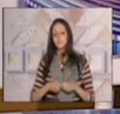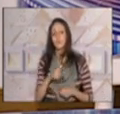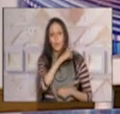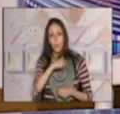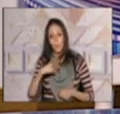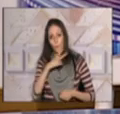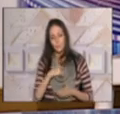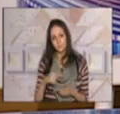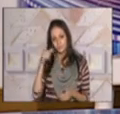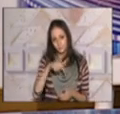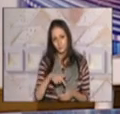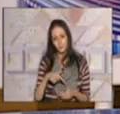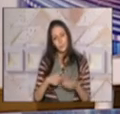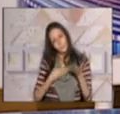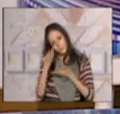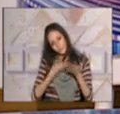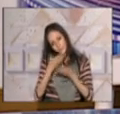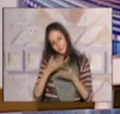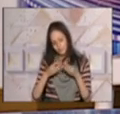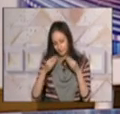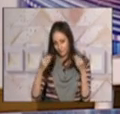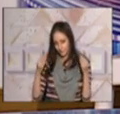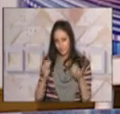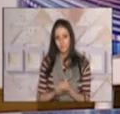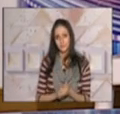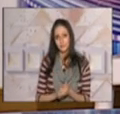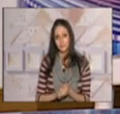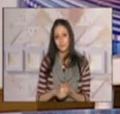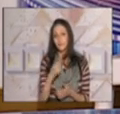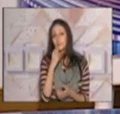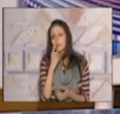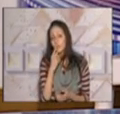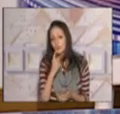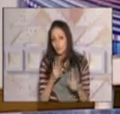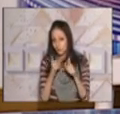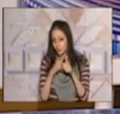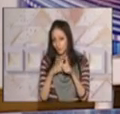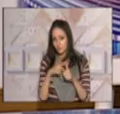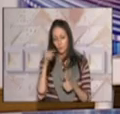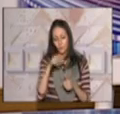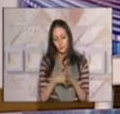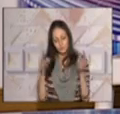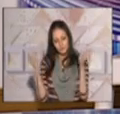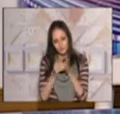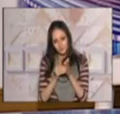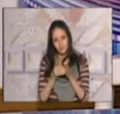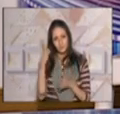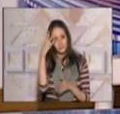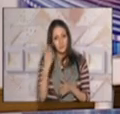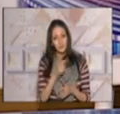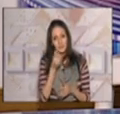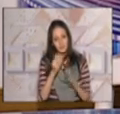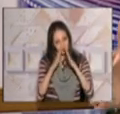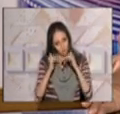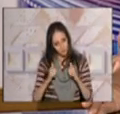فيه مناقشات عديدة. وكان أحد التوصيات أو خلينا نقول أحد القرارات من هذا المؤتمر هو إطلاق جائزة مصر التميز الحكومي